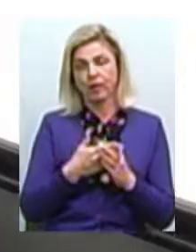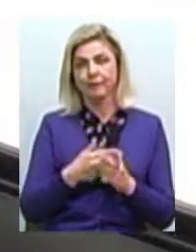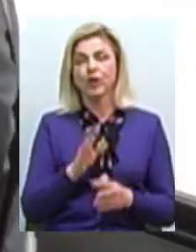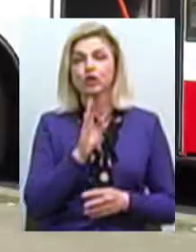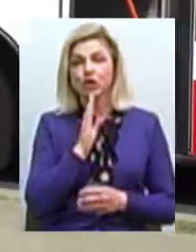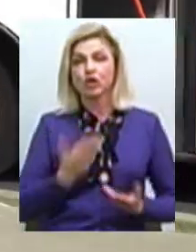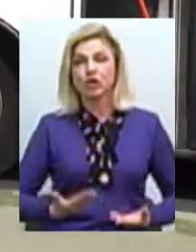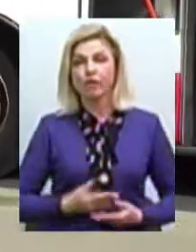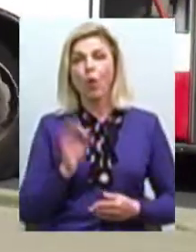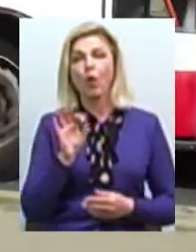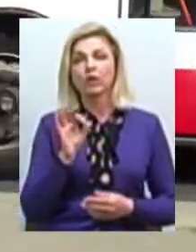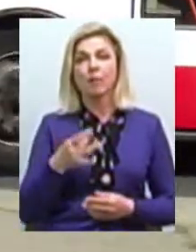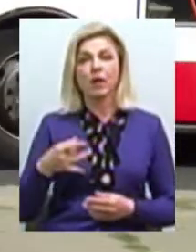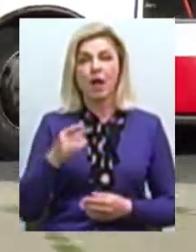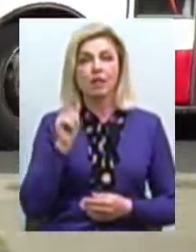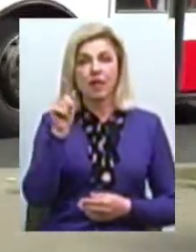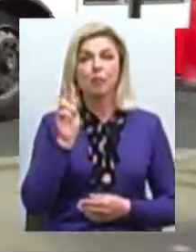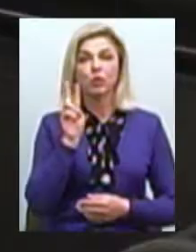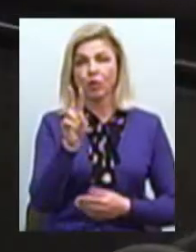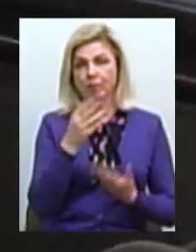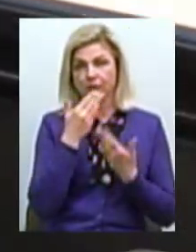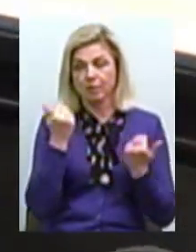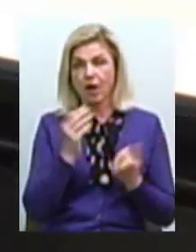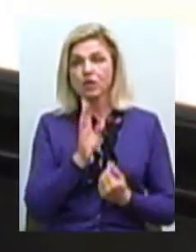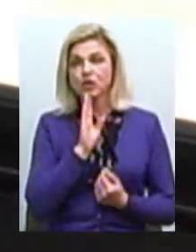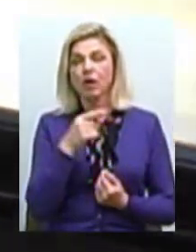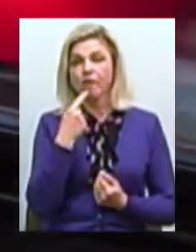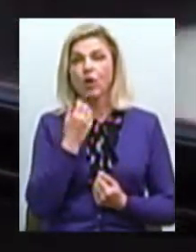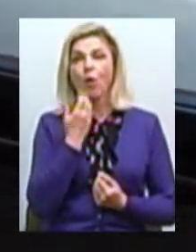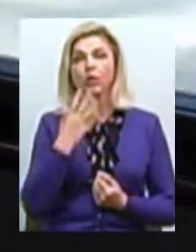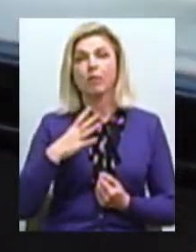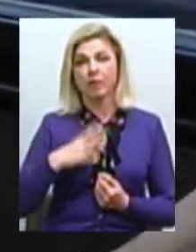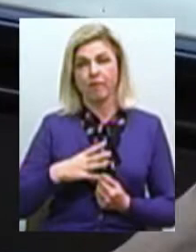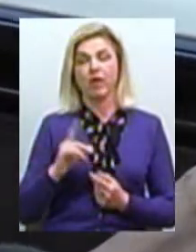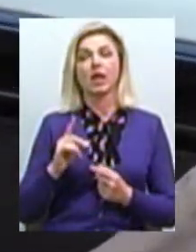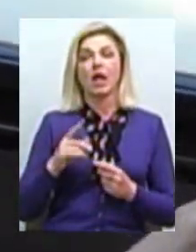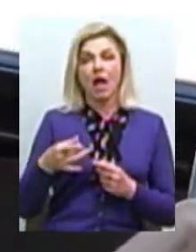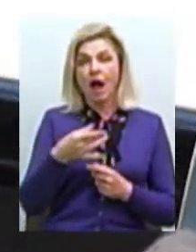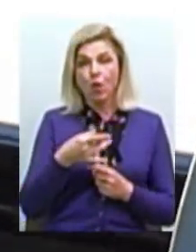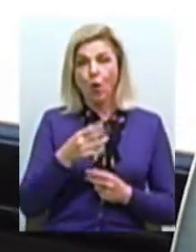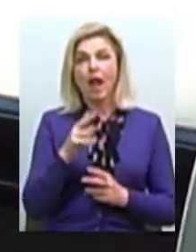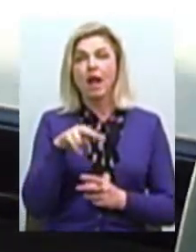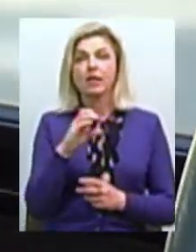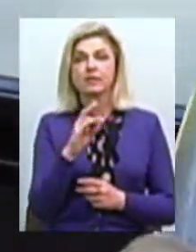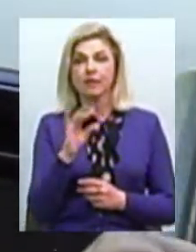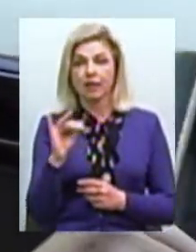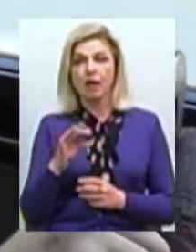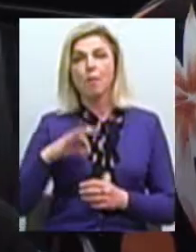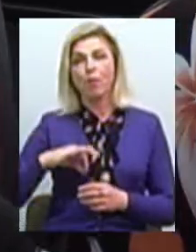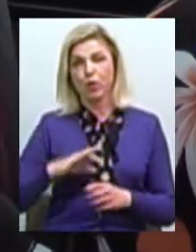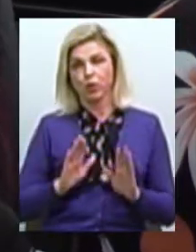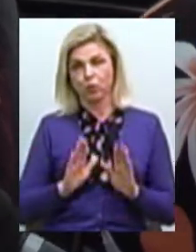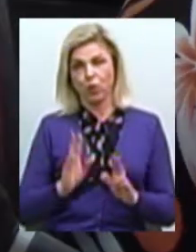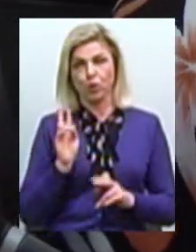Корабельному районі. Там тролейбусної лінії нема. Жінка говорить, коли доводиться їздити у мікрорайон Ліски, користується тільки